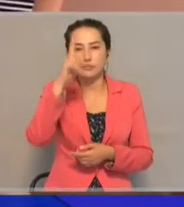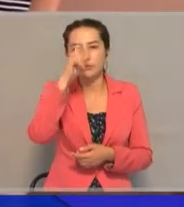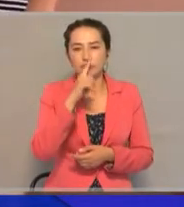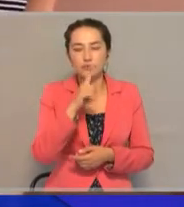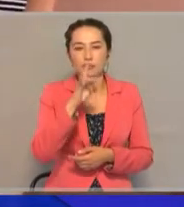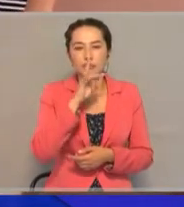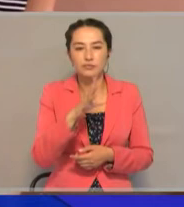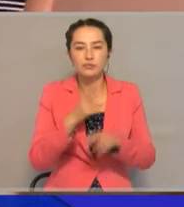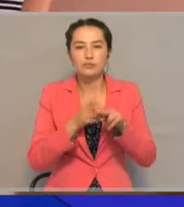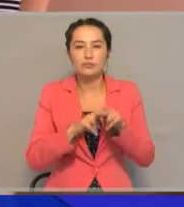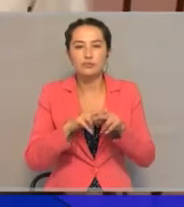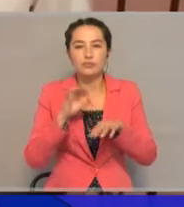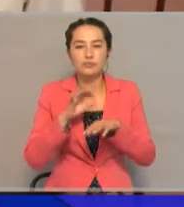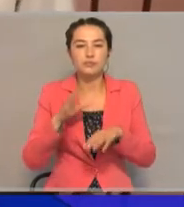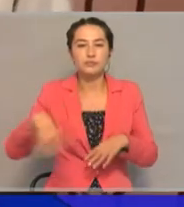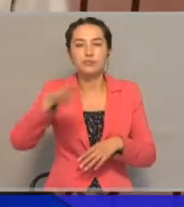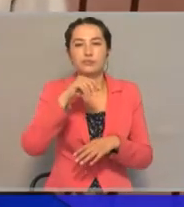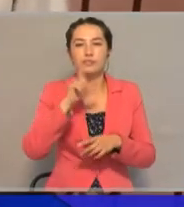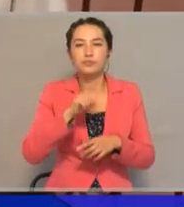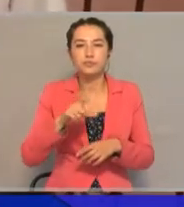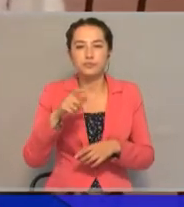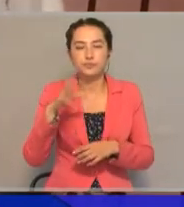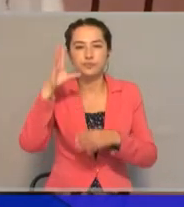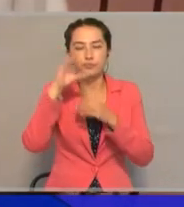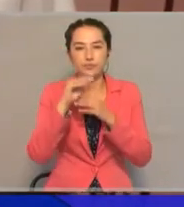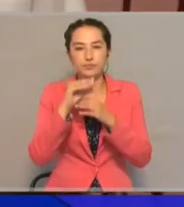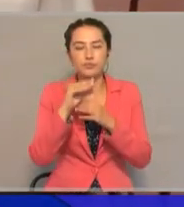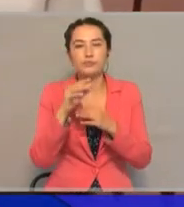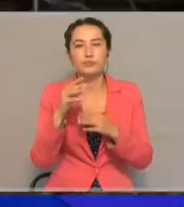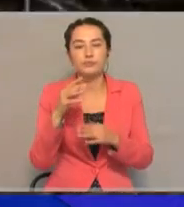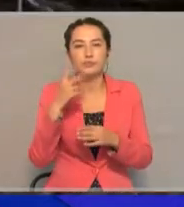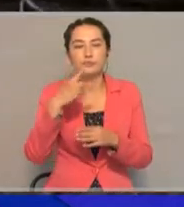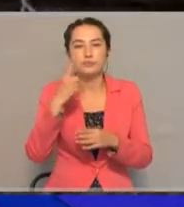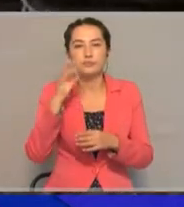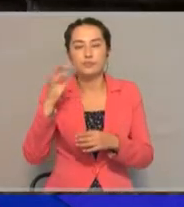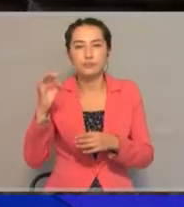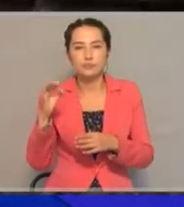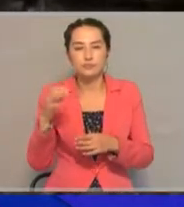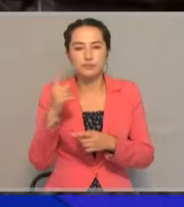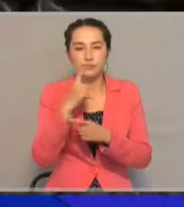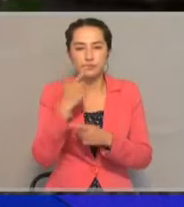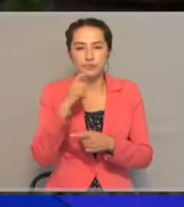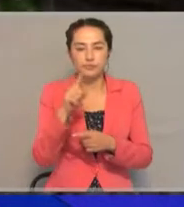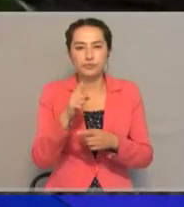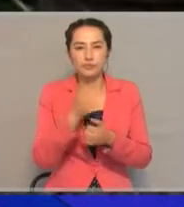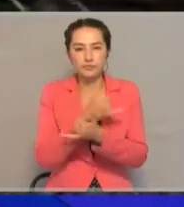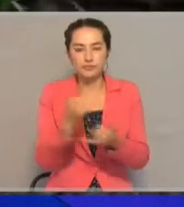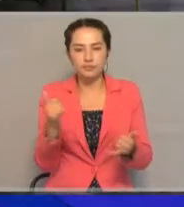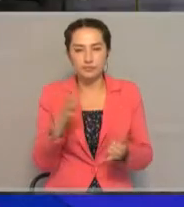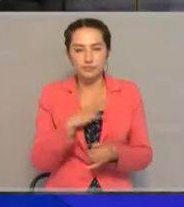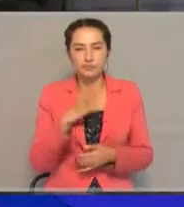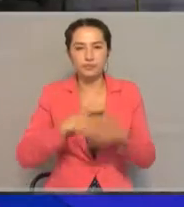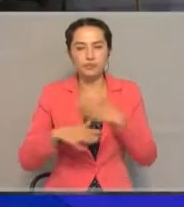қауесетті жоққа шығарған сала мамандары кешкі 21:00-ге дейін жеткізбей Ермек су көшесіне табиғи газ таратты.